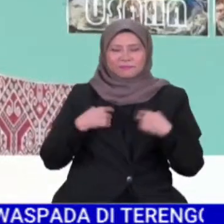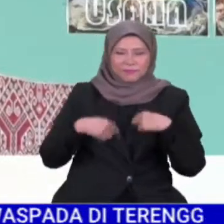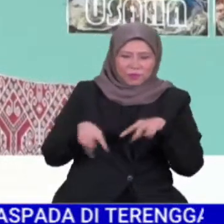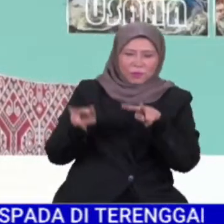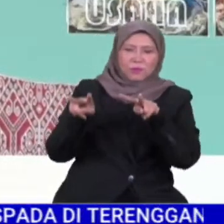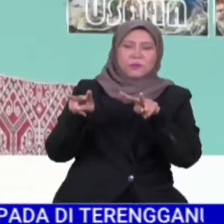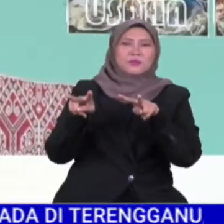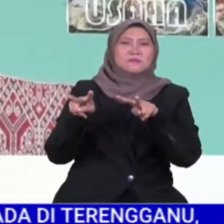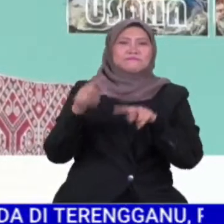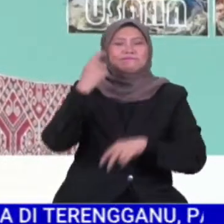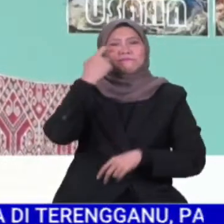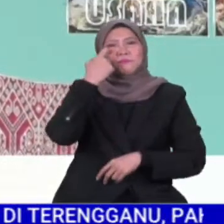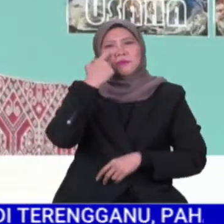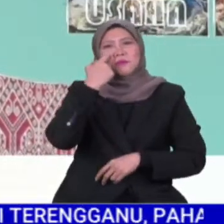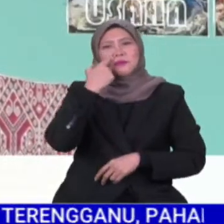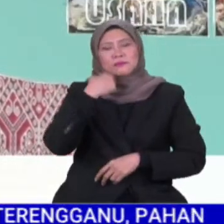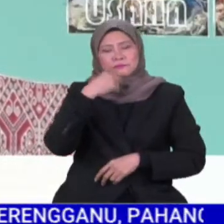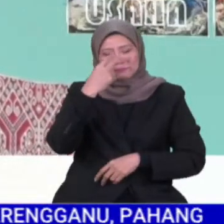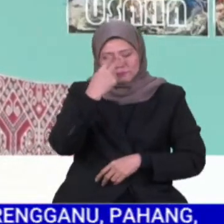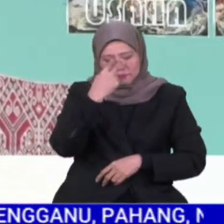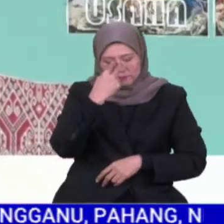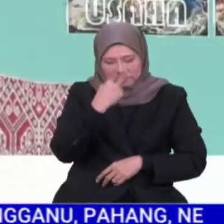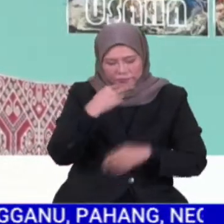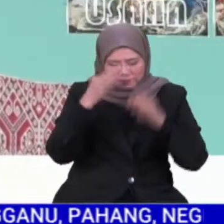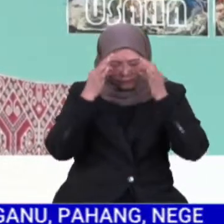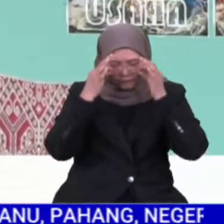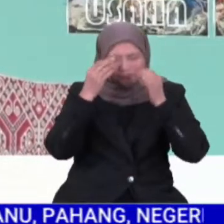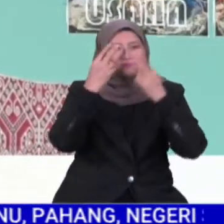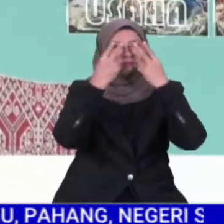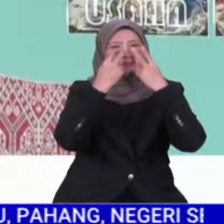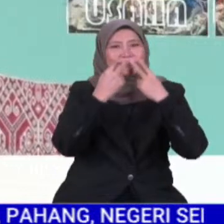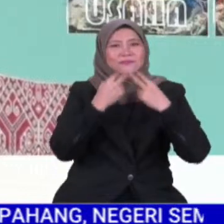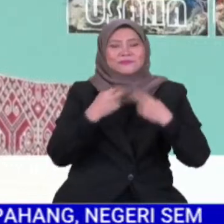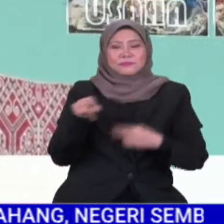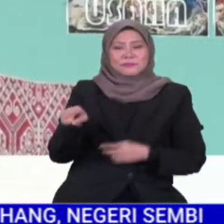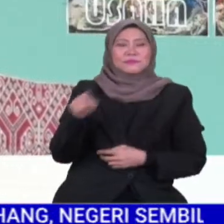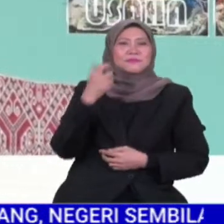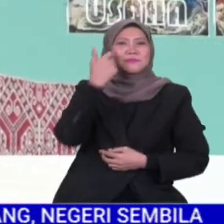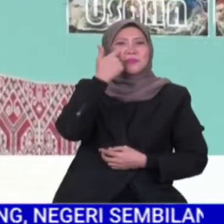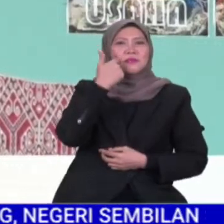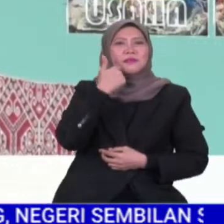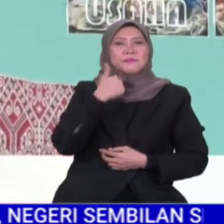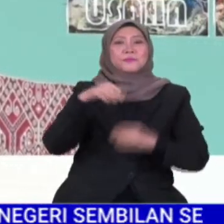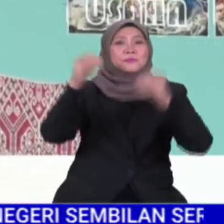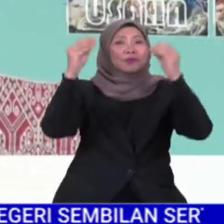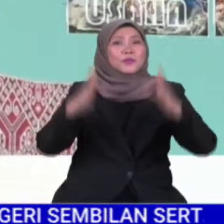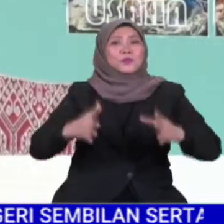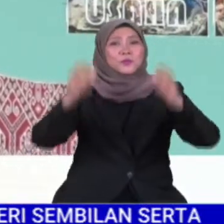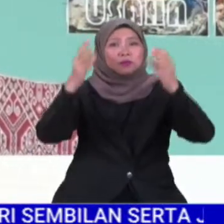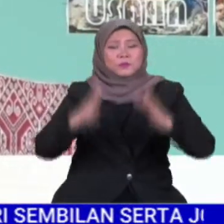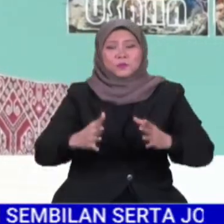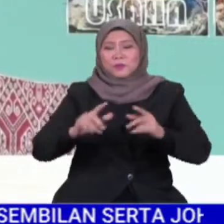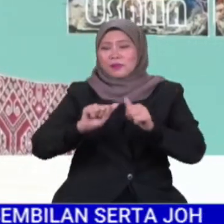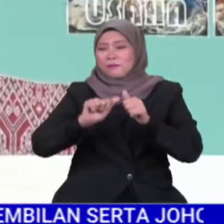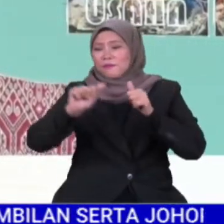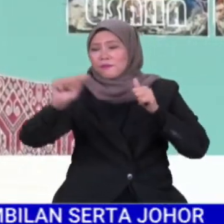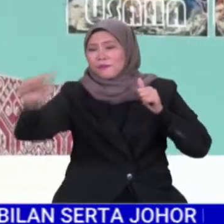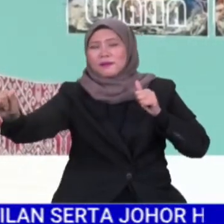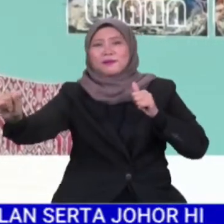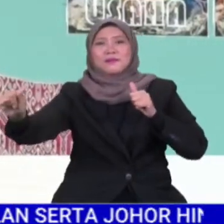mata kerana saya memikirkan cikgu-cikgu yang datang dari jauh, tak